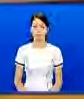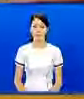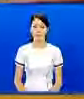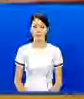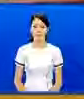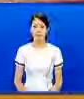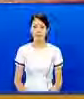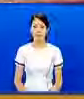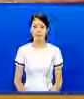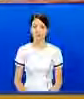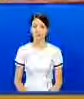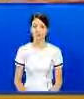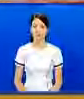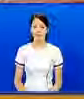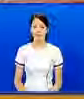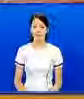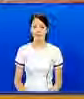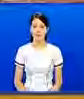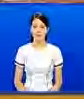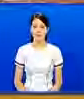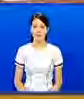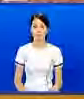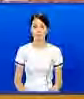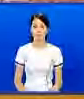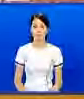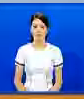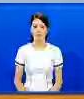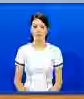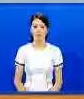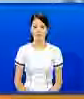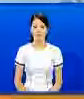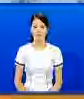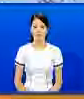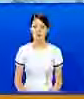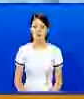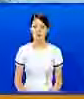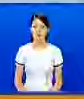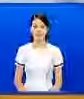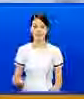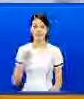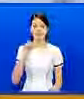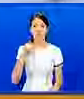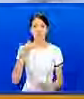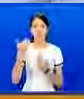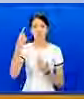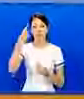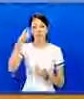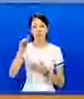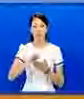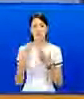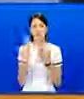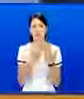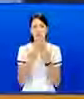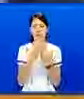өстірмедім, адамның бір қызығы бала деген баланы оқытуды жек көрмедім. Абай шығармаларын оқу қазақ халқының ұлттық салт